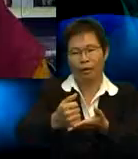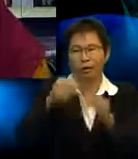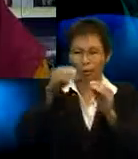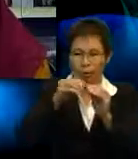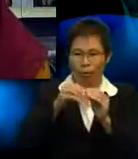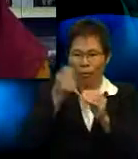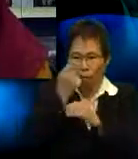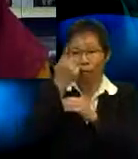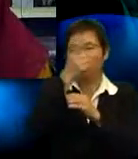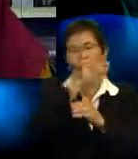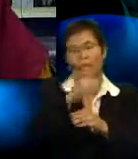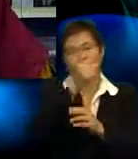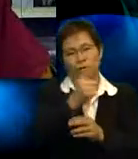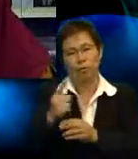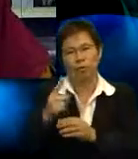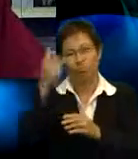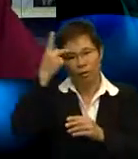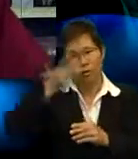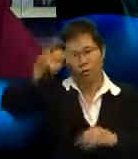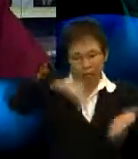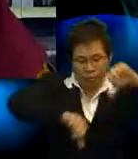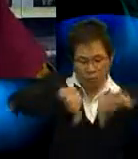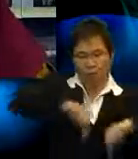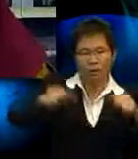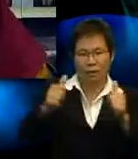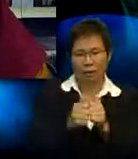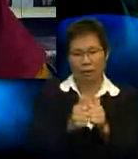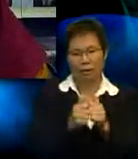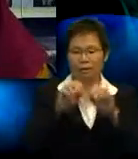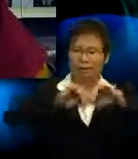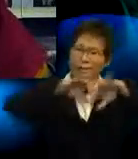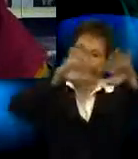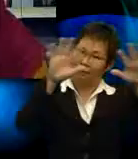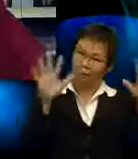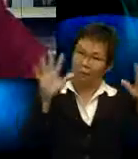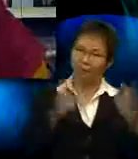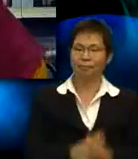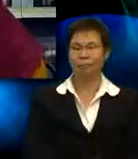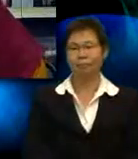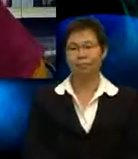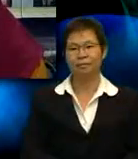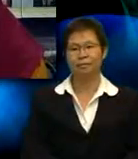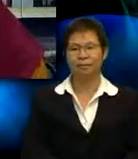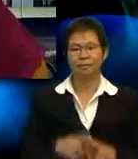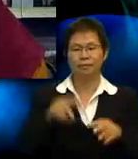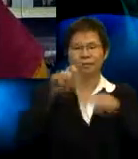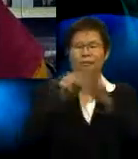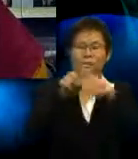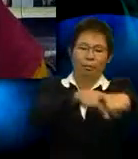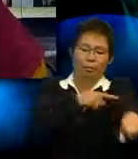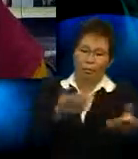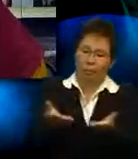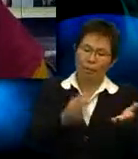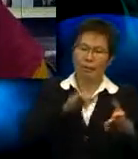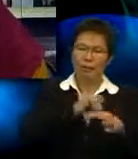memahami sesuatu konsep sains dengan lebih jelas. Di sepanjang perkhidmatan saya di